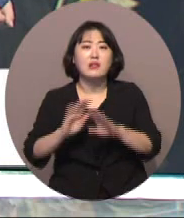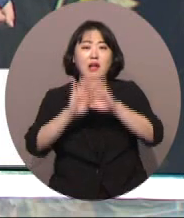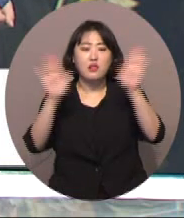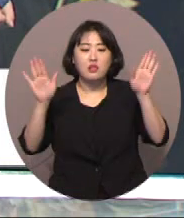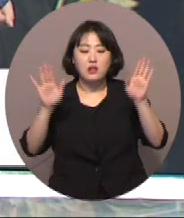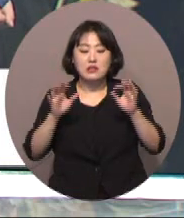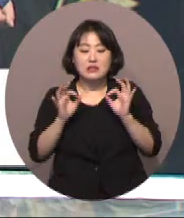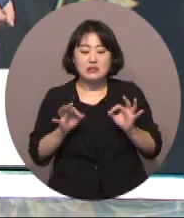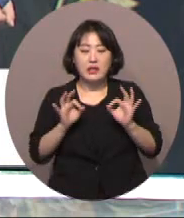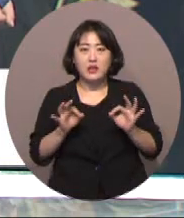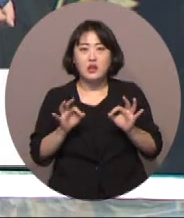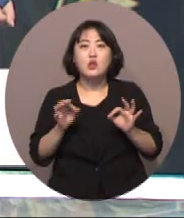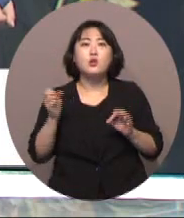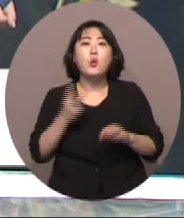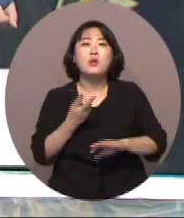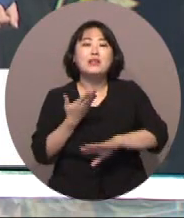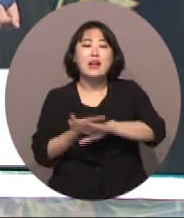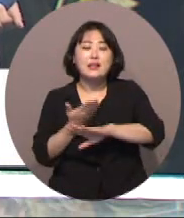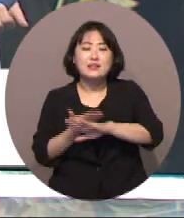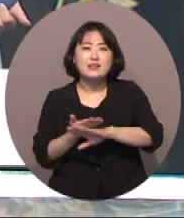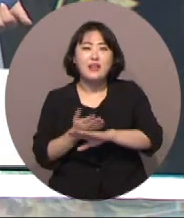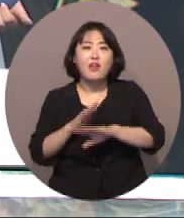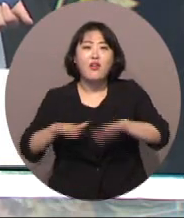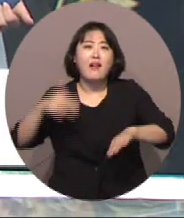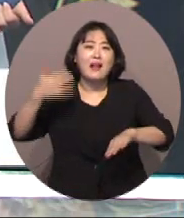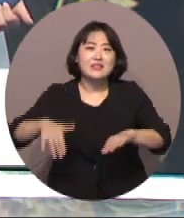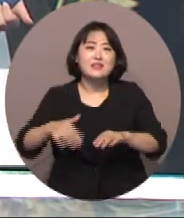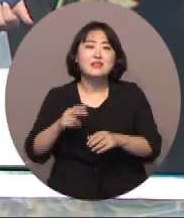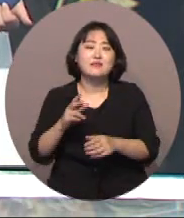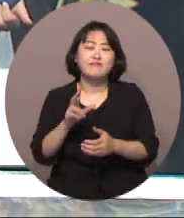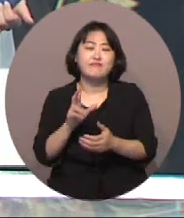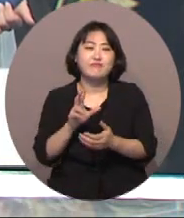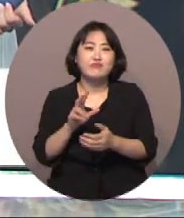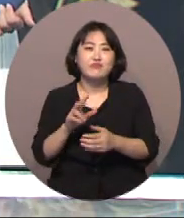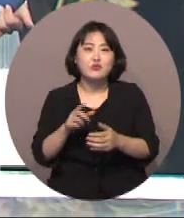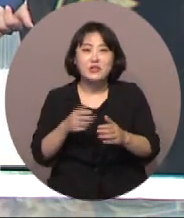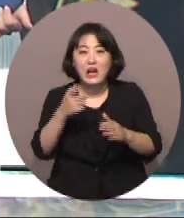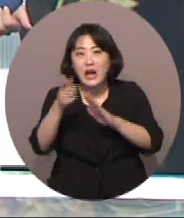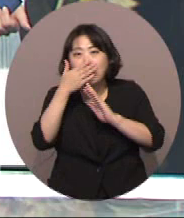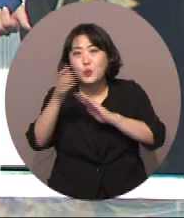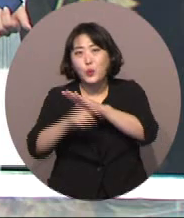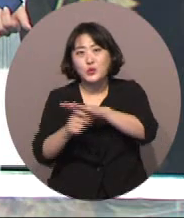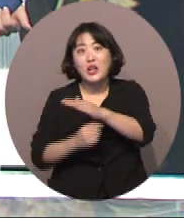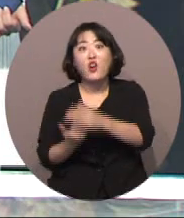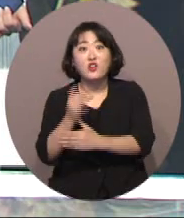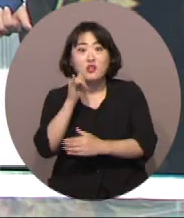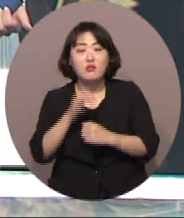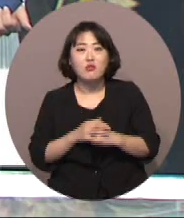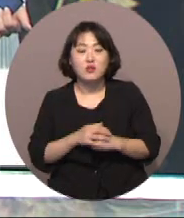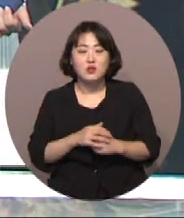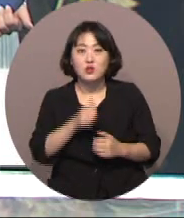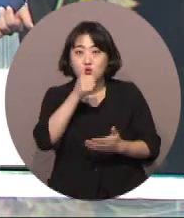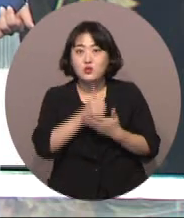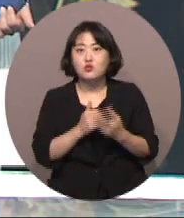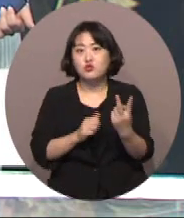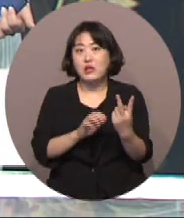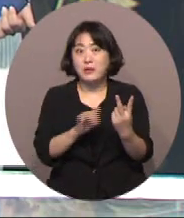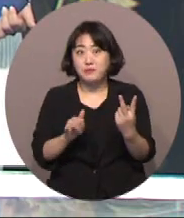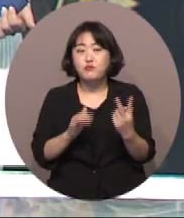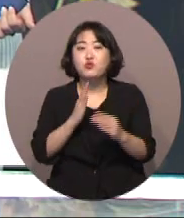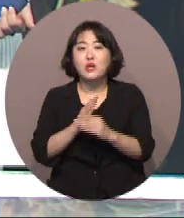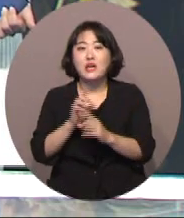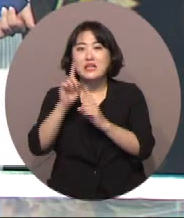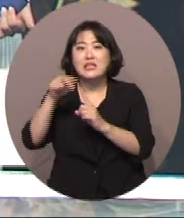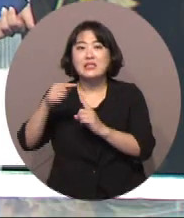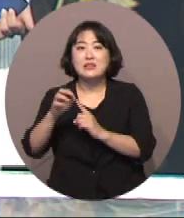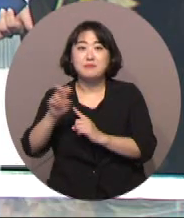수송 차량이 털리는 또 다른 장기 미제 사건이 있었습니다. 네, 권총강도 살인 사건의 주범 이승만이 마지막